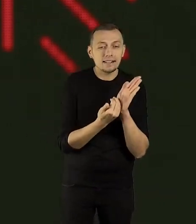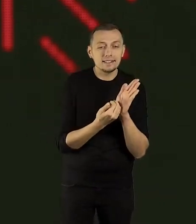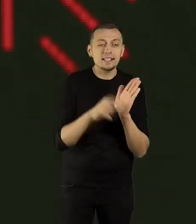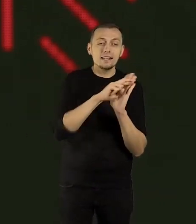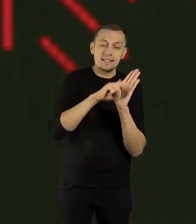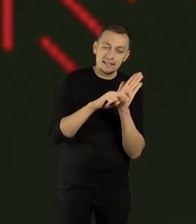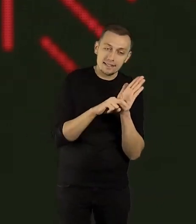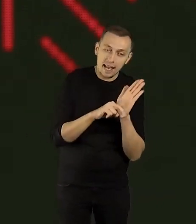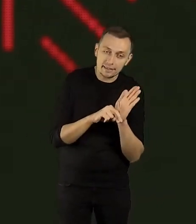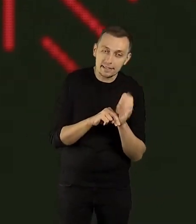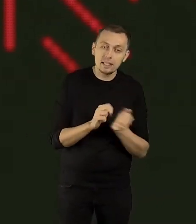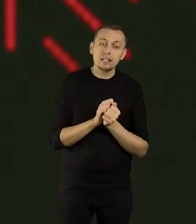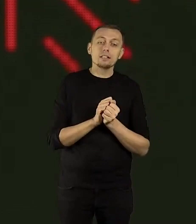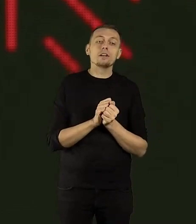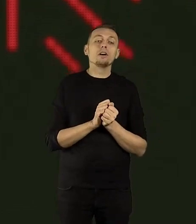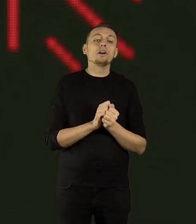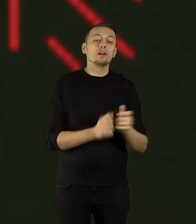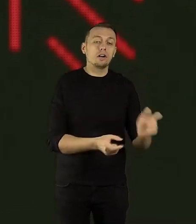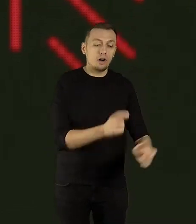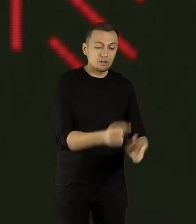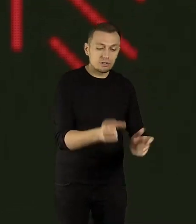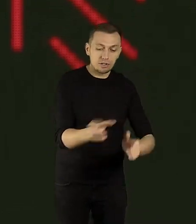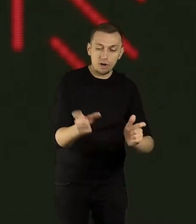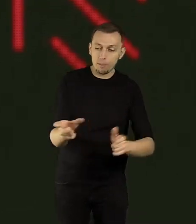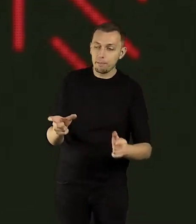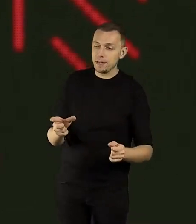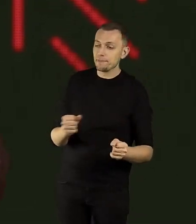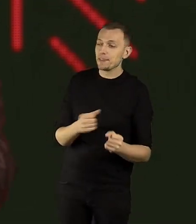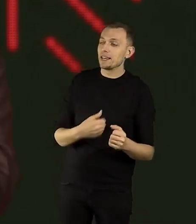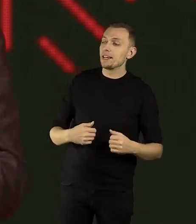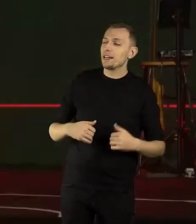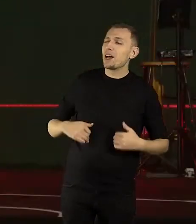religijnie, ciągle są głodni, ciągle są nienasyceni.